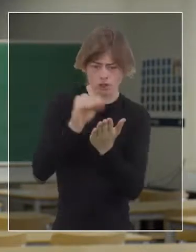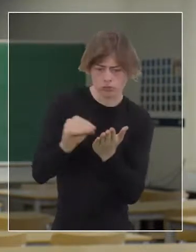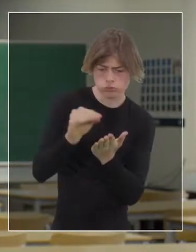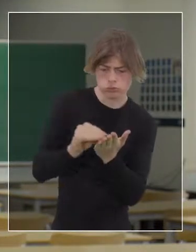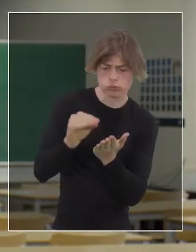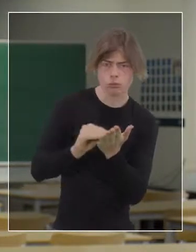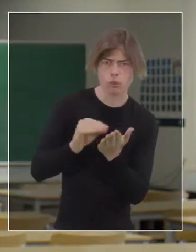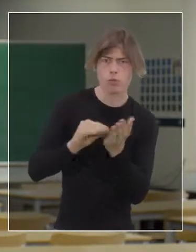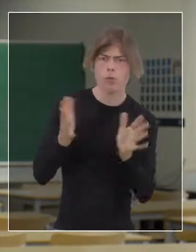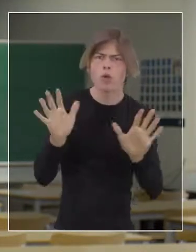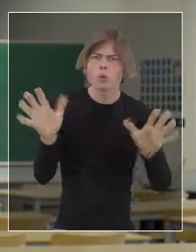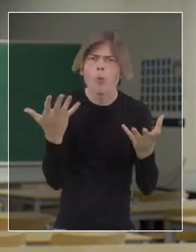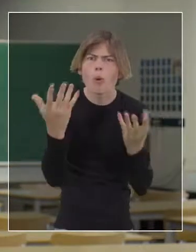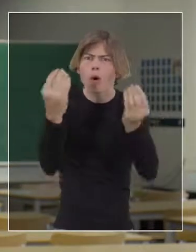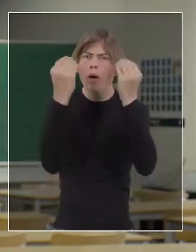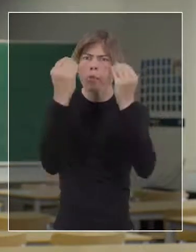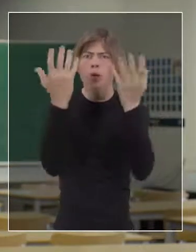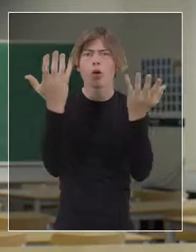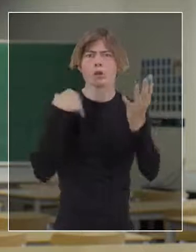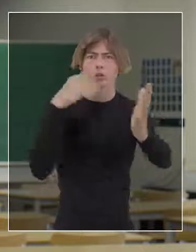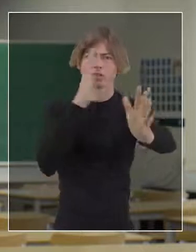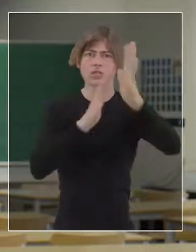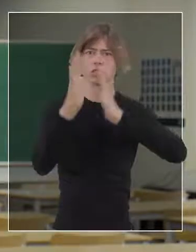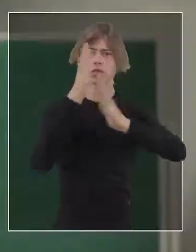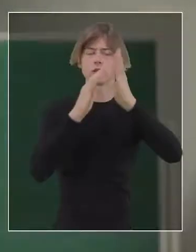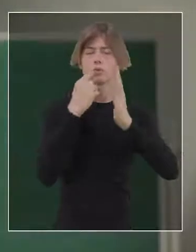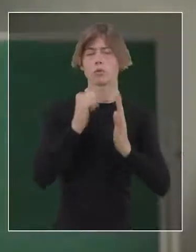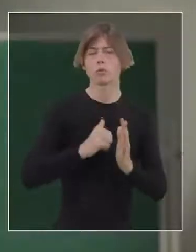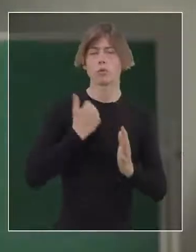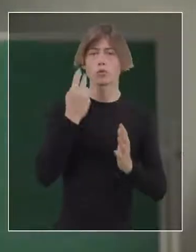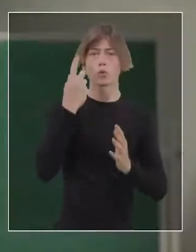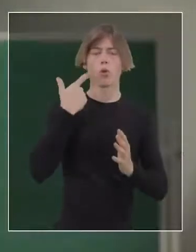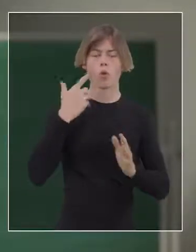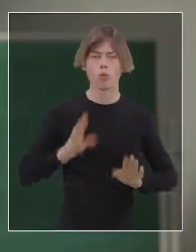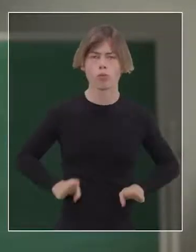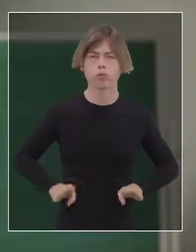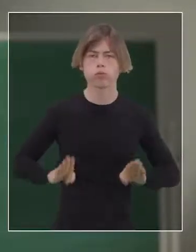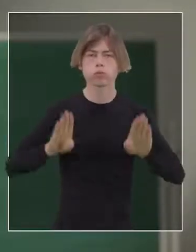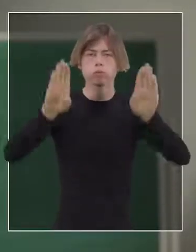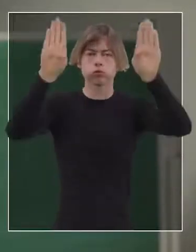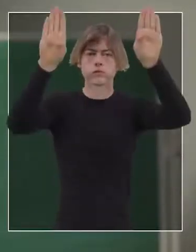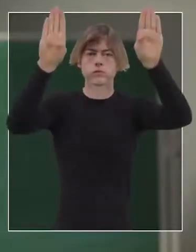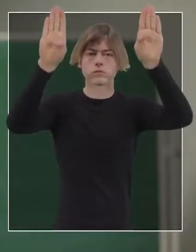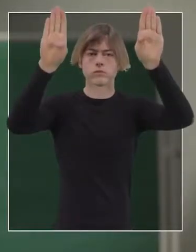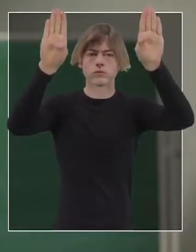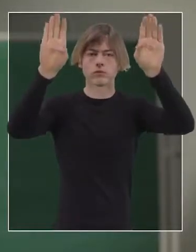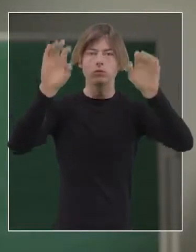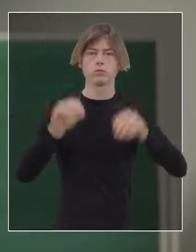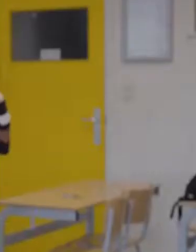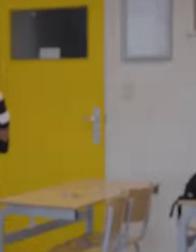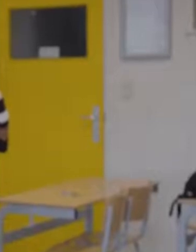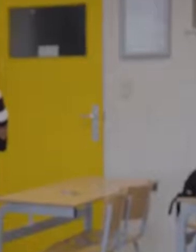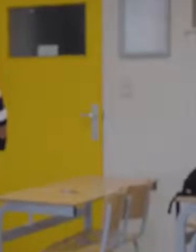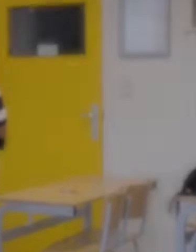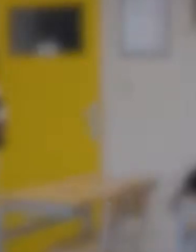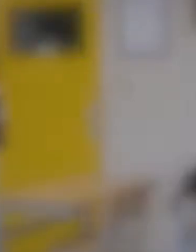cours de français, ça va être... On apprend le français écrit et la langue des signes. On évolue dans les deux langues tout le temps, en fait.